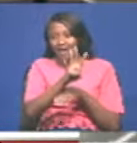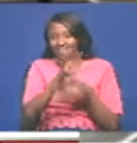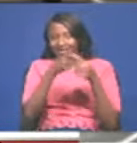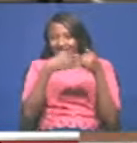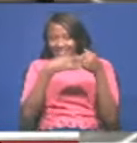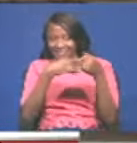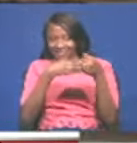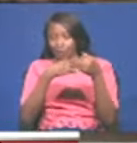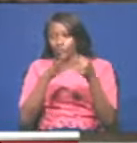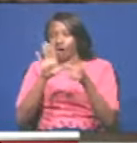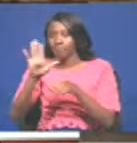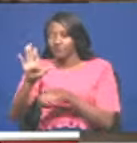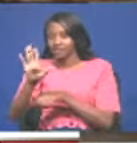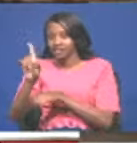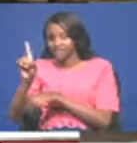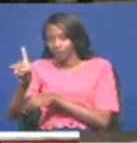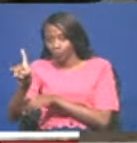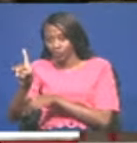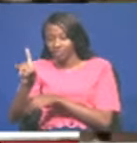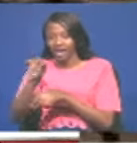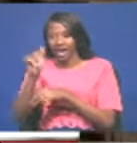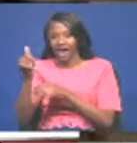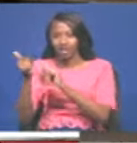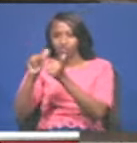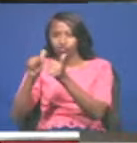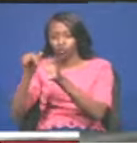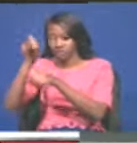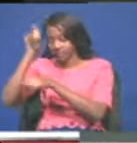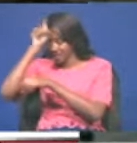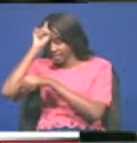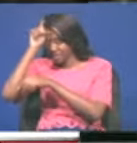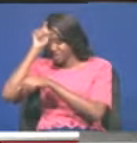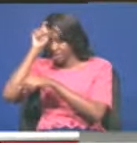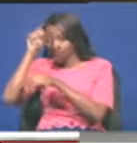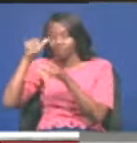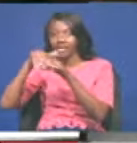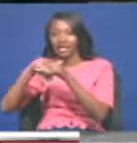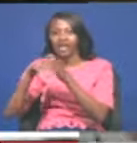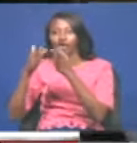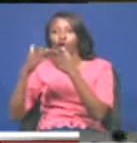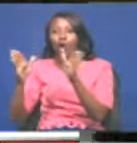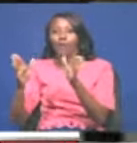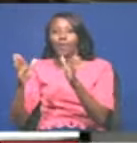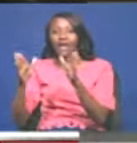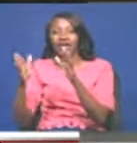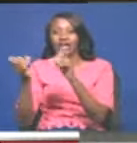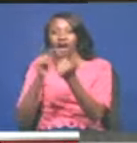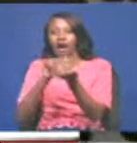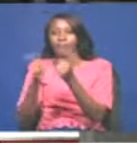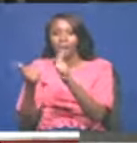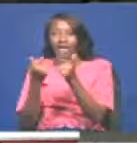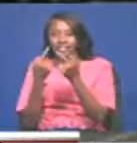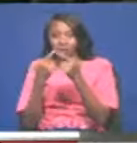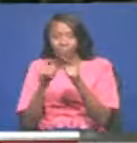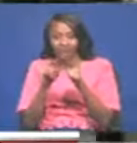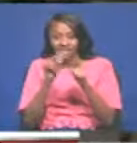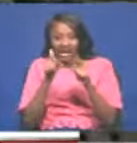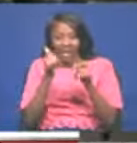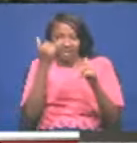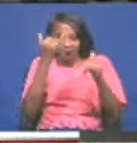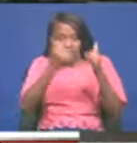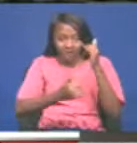49-51 dhidi ya Alexandra Sporting Club ya Misri katika mechi yao ya ufunguzi. Wanabenki hao watacheza mechi yao ya mwisho ya